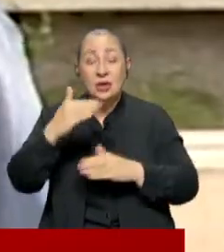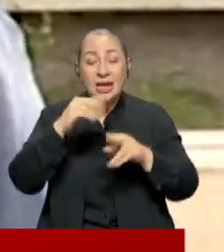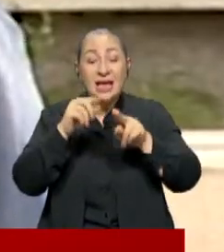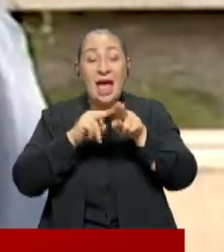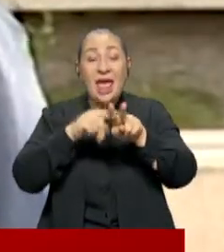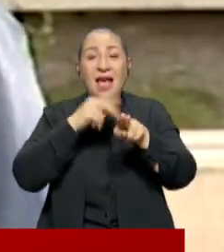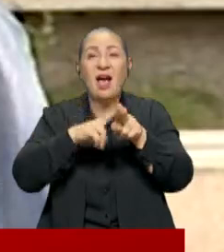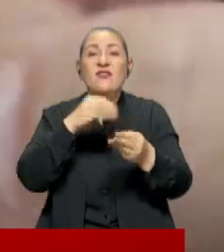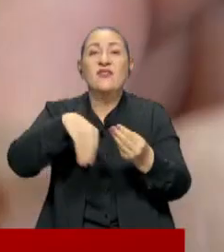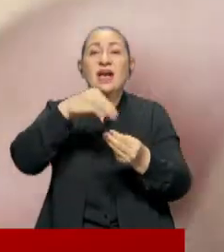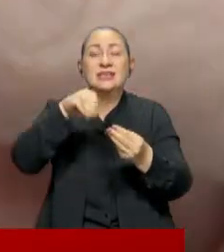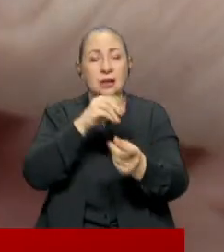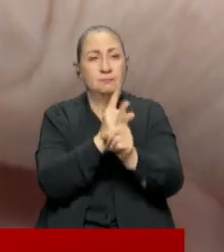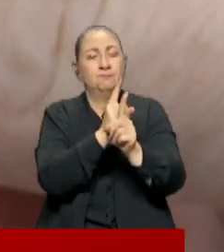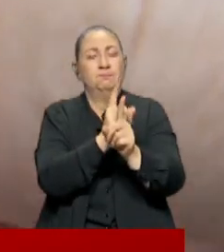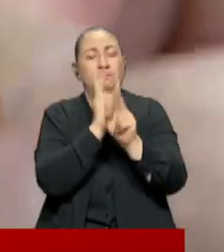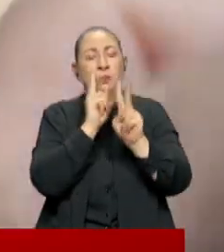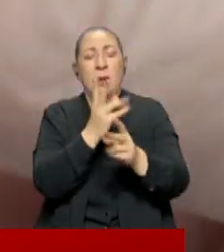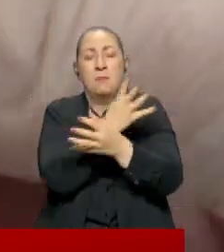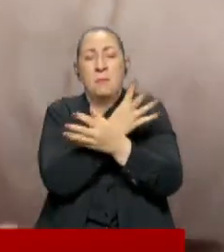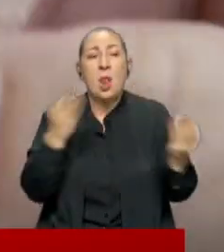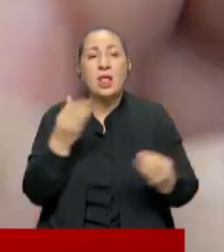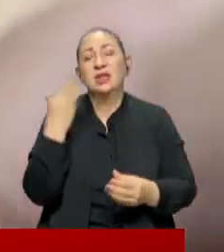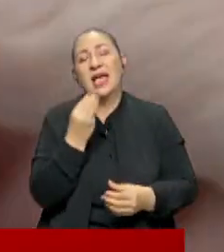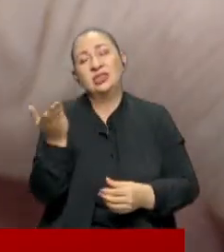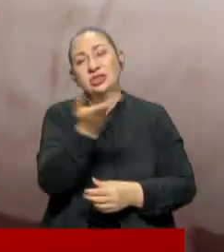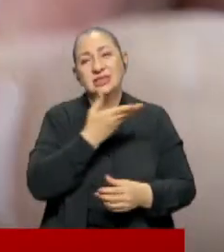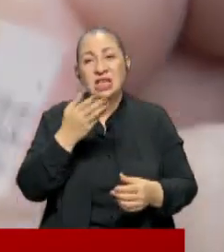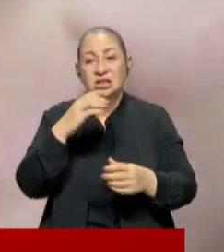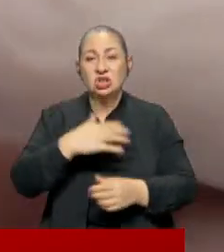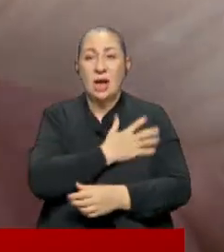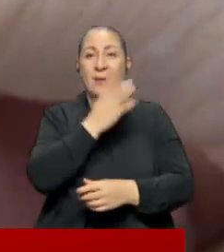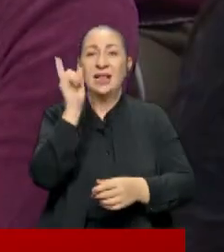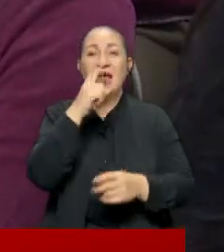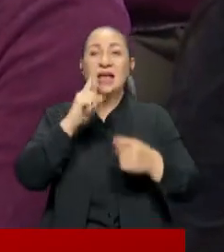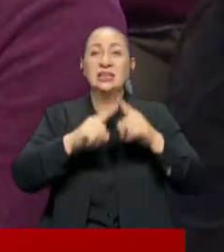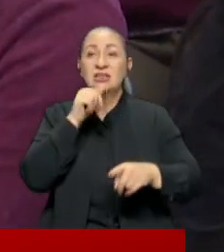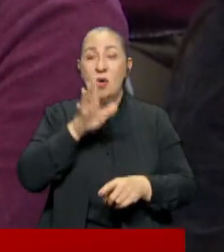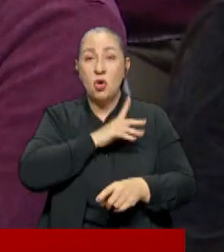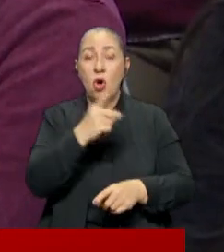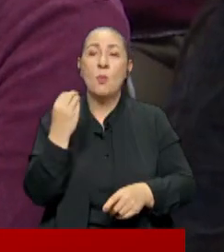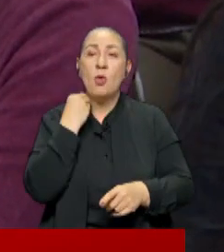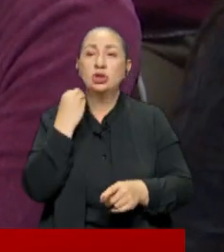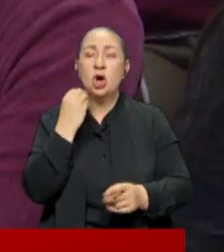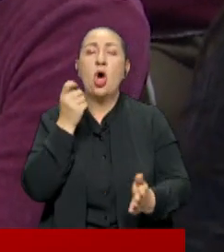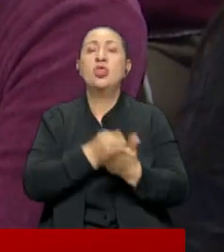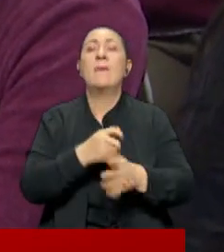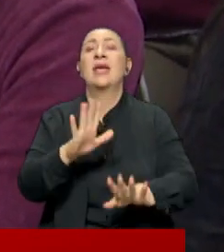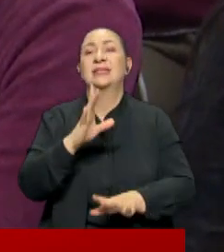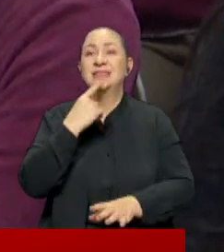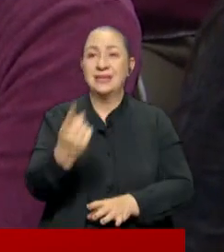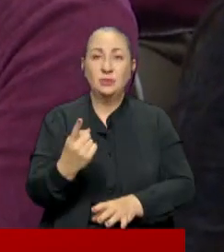KYK faiziyle karşı karşıya kalan milyonlarca gence CHP lideri Kemal Kılıçdaroğlu borçlarınızı ödemeyin